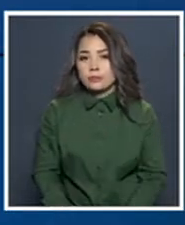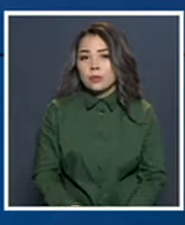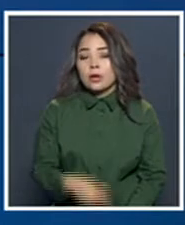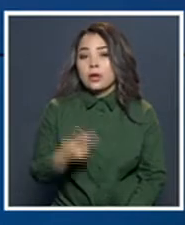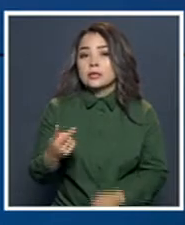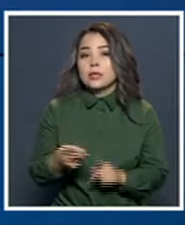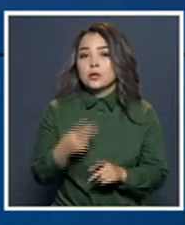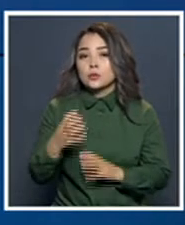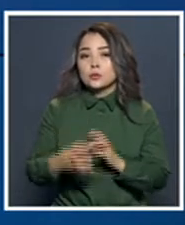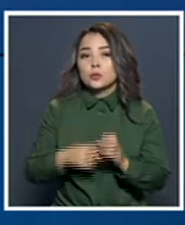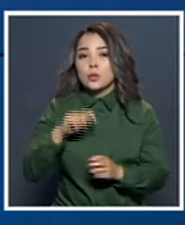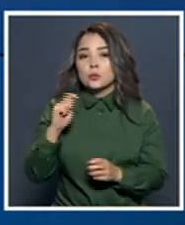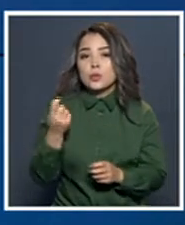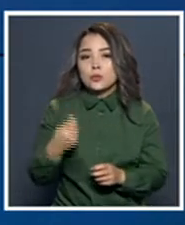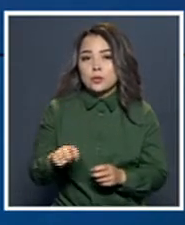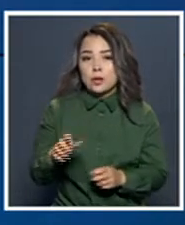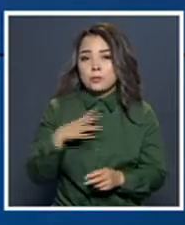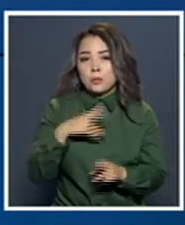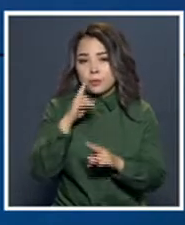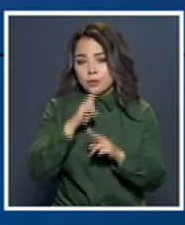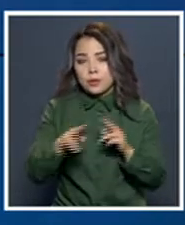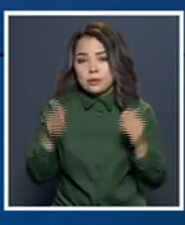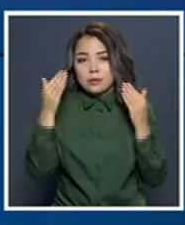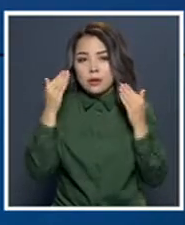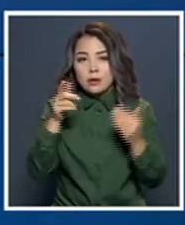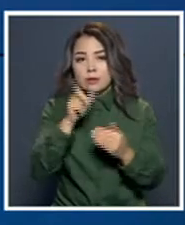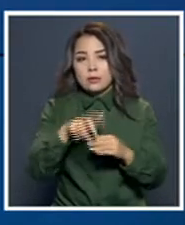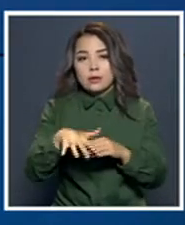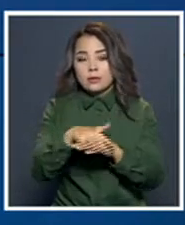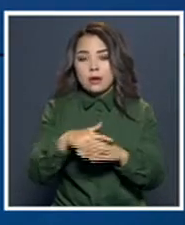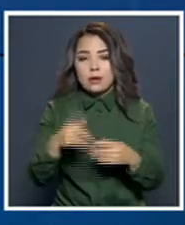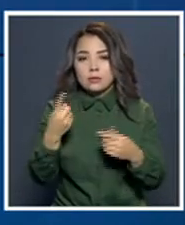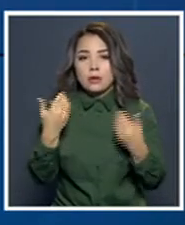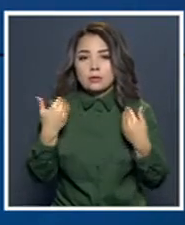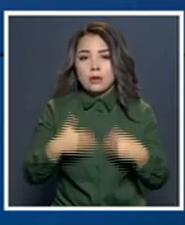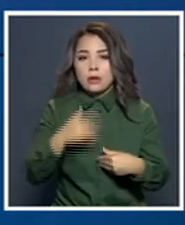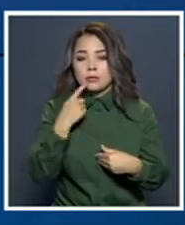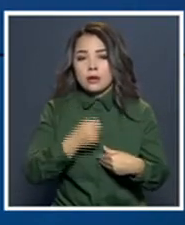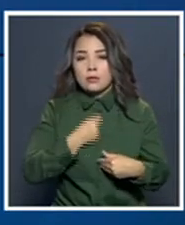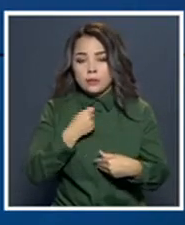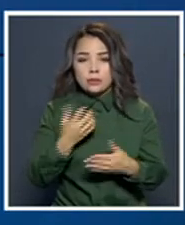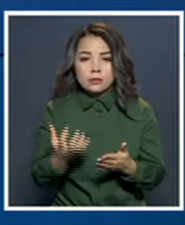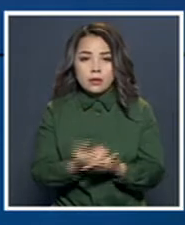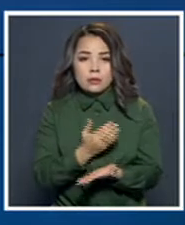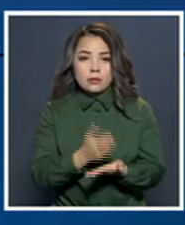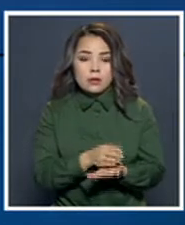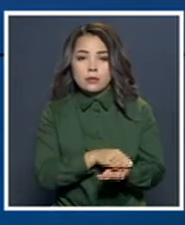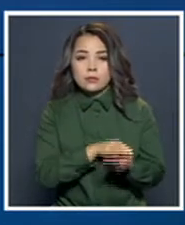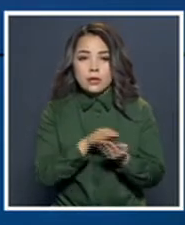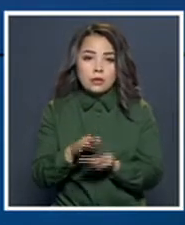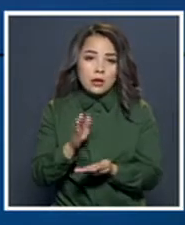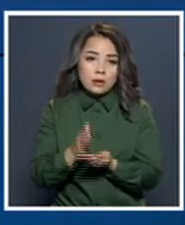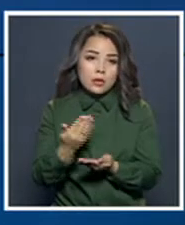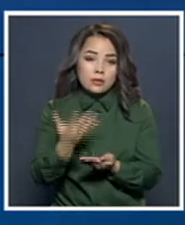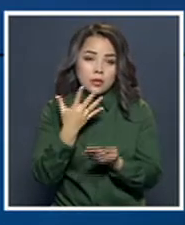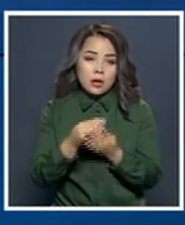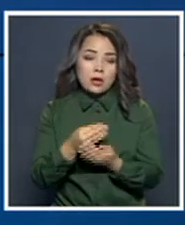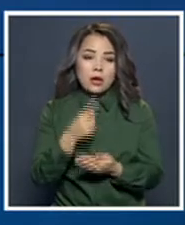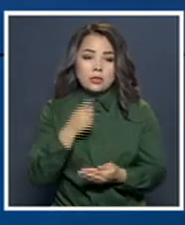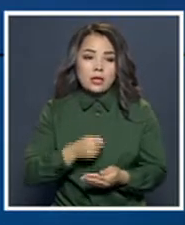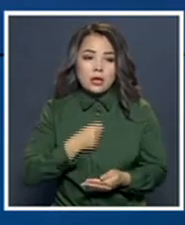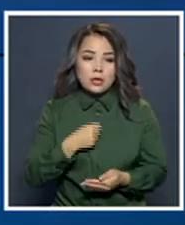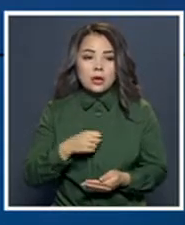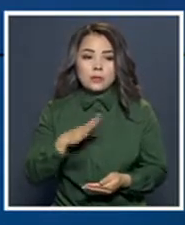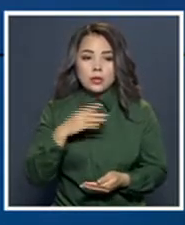Екінші дүниежүзілік соғыста хабар ұшарсыз кеткен тағы бір қазақ сарбазының мәйіті Қазақстанға жеткізілді. Қатардағы жауынгер Сүйінбай Мазыбаевтың сүйегін